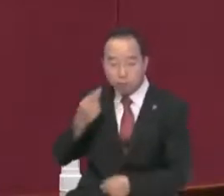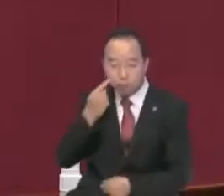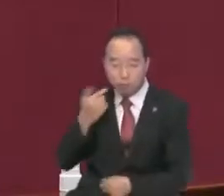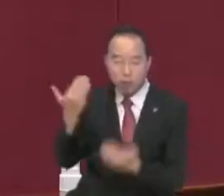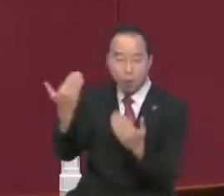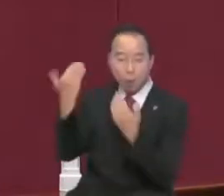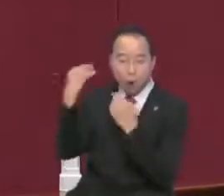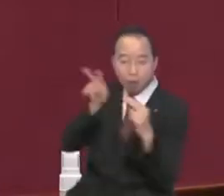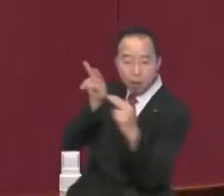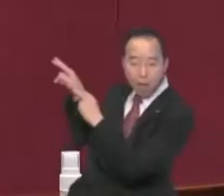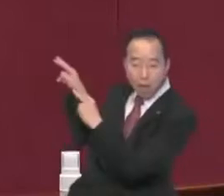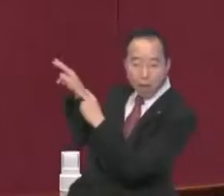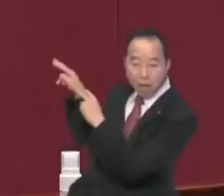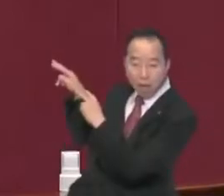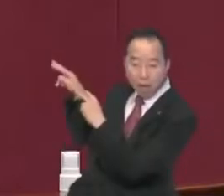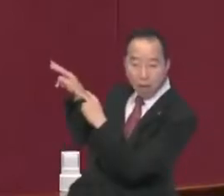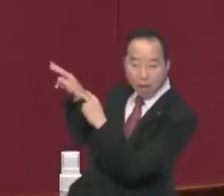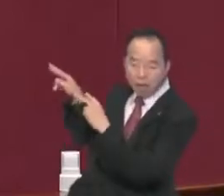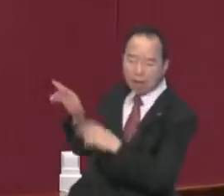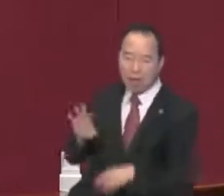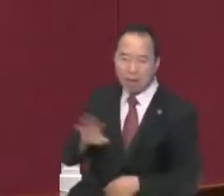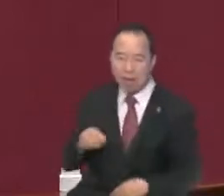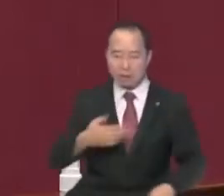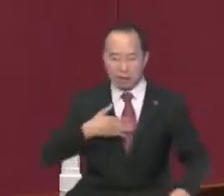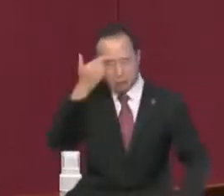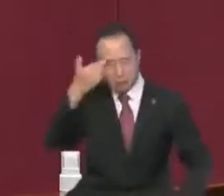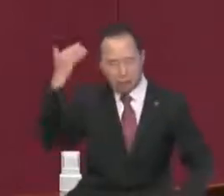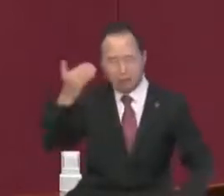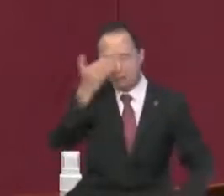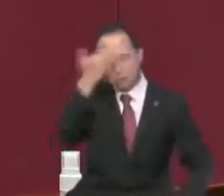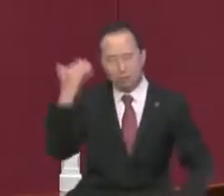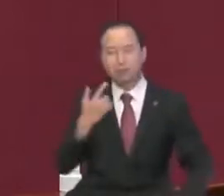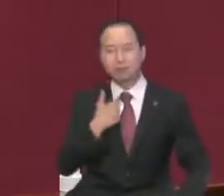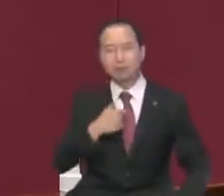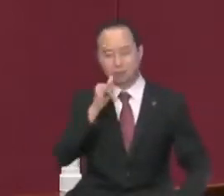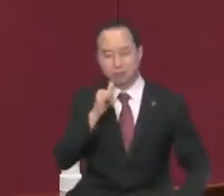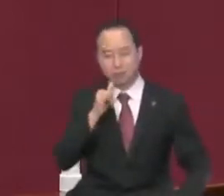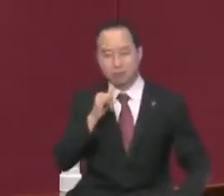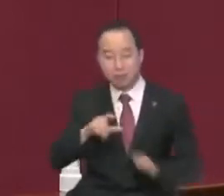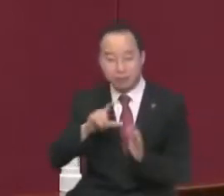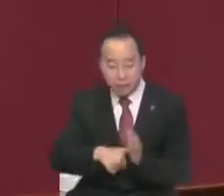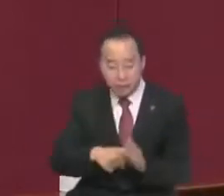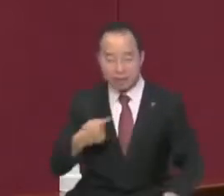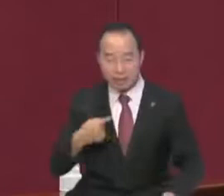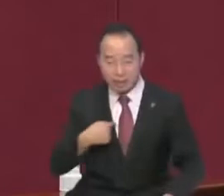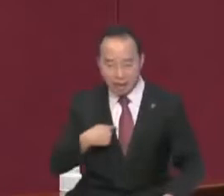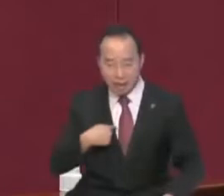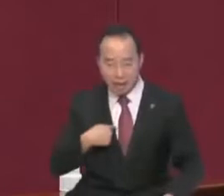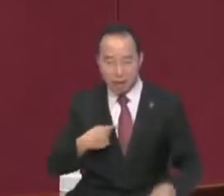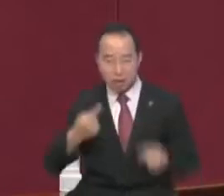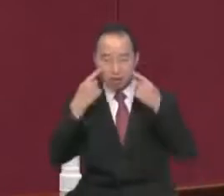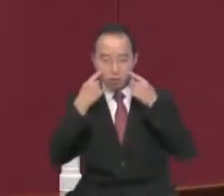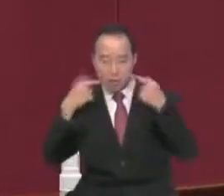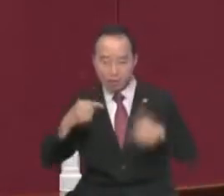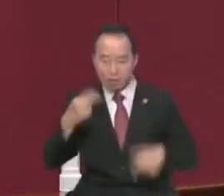저 심상정도 청년 시절이었던 시절이 있었습니다. 그때 저와 우리 세대의 눈이 미래로 향하지